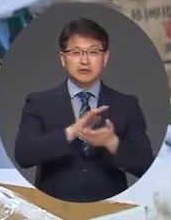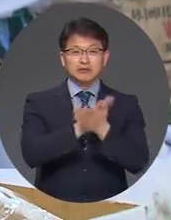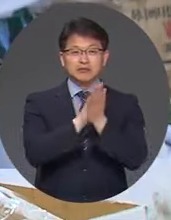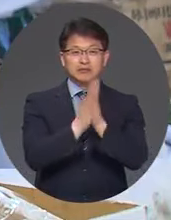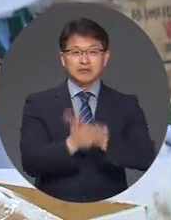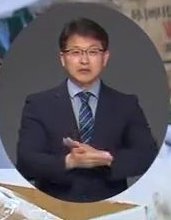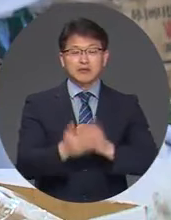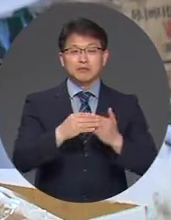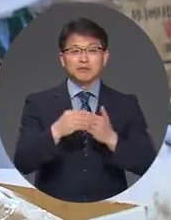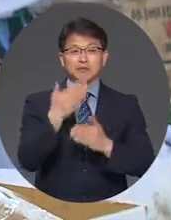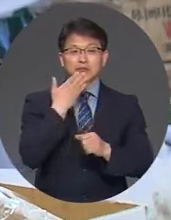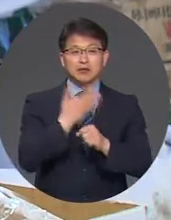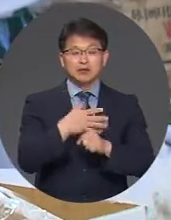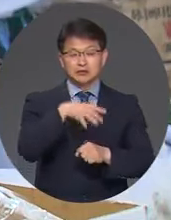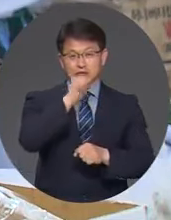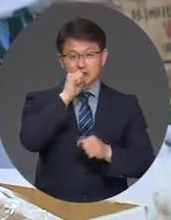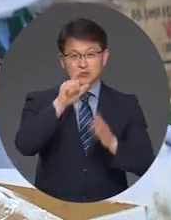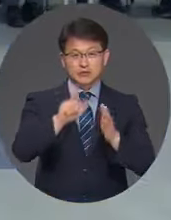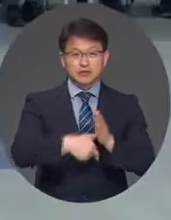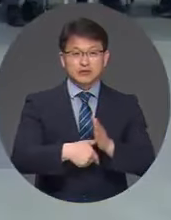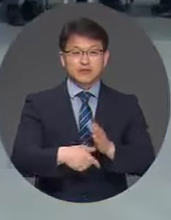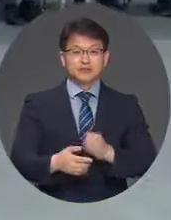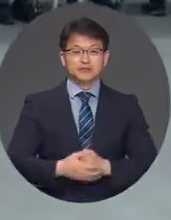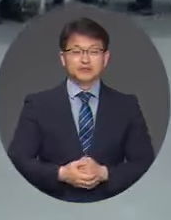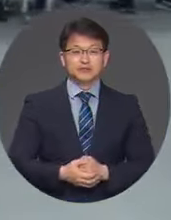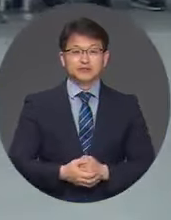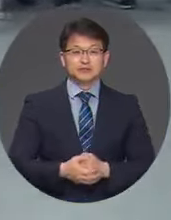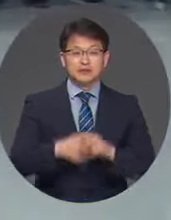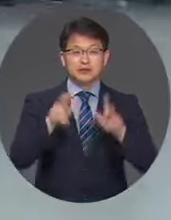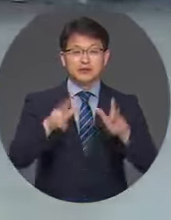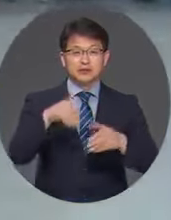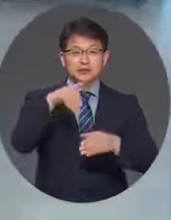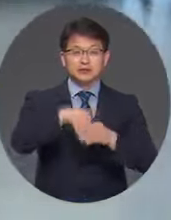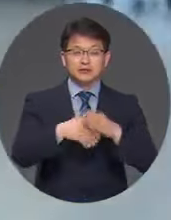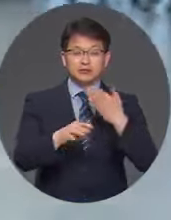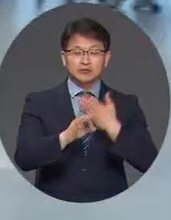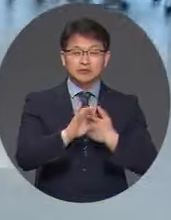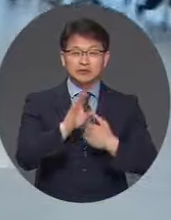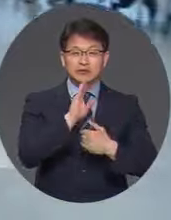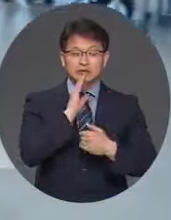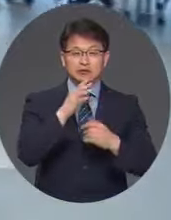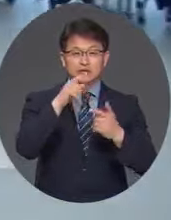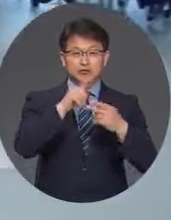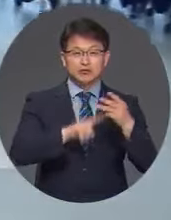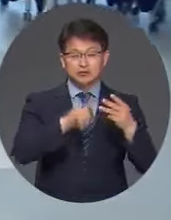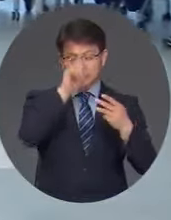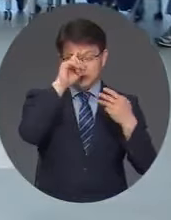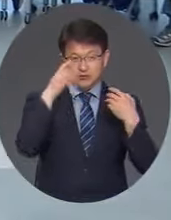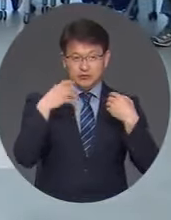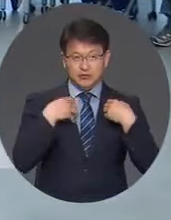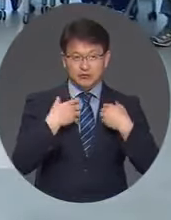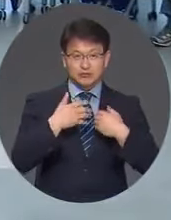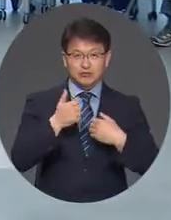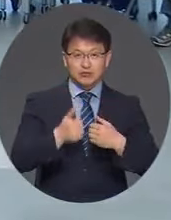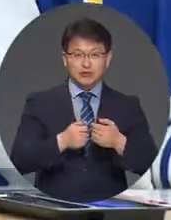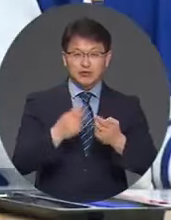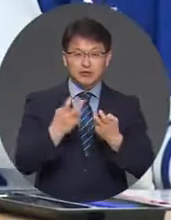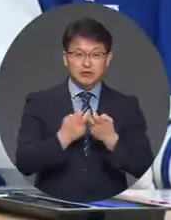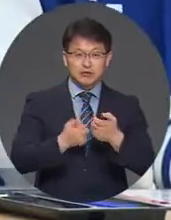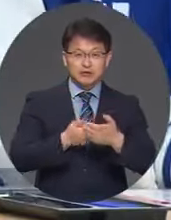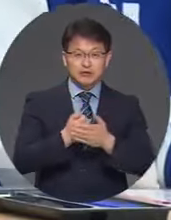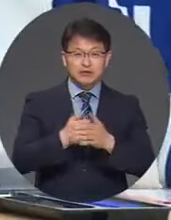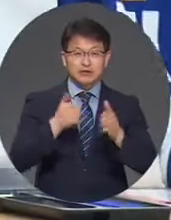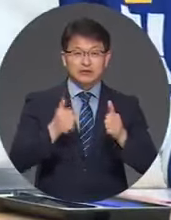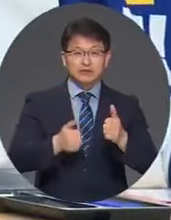변화를 이끌어낼 수 있는 골든타임이다. 이번 총선은 사실상 윤석열 정권의 명운이 걸린 만큼 지금부터